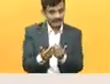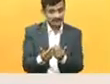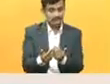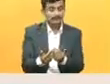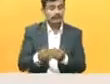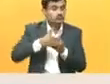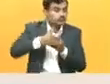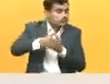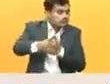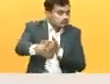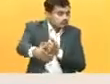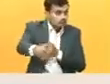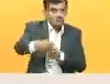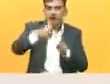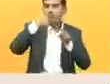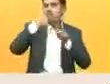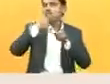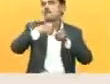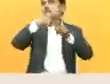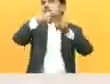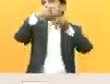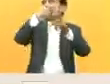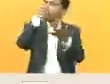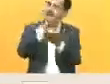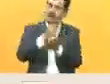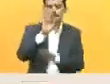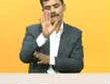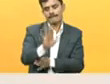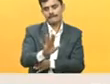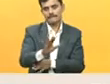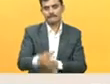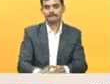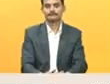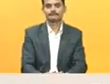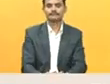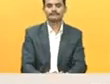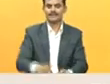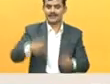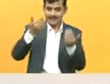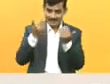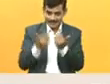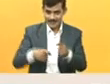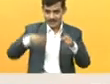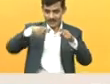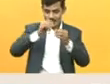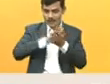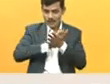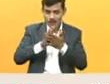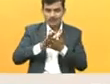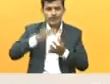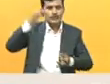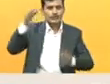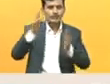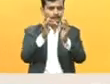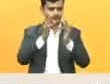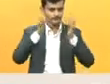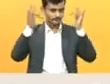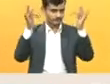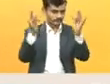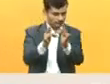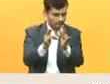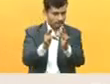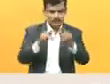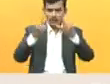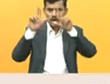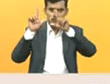स्वर्णिम भविष्य भी सुनिश्चित हो जाता है। हम इस बार कुंभ के डिजिटल फुटप्रिंट्स भी इतने